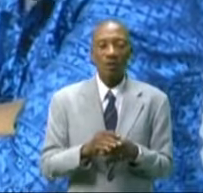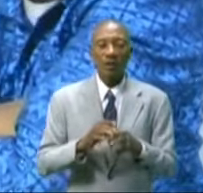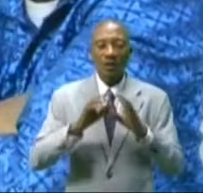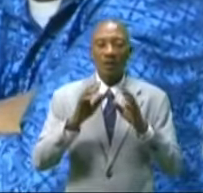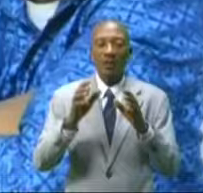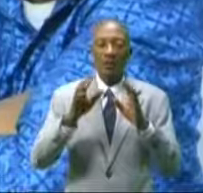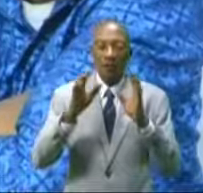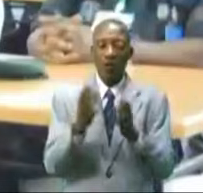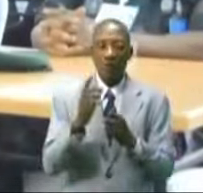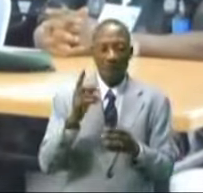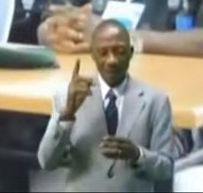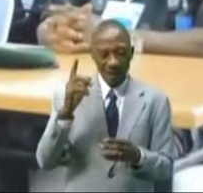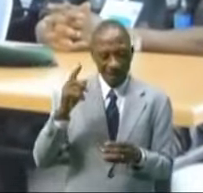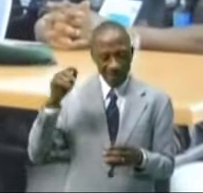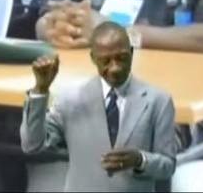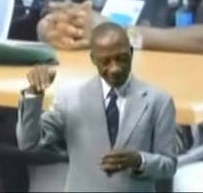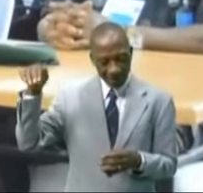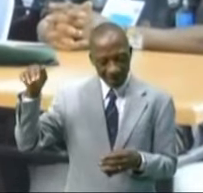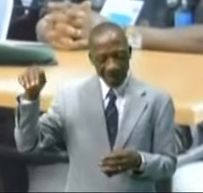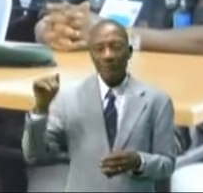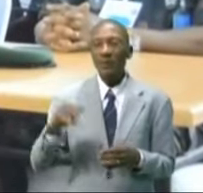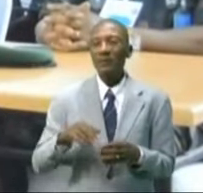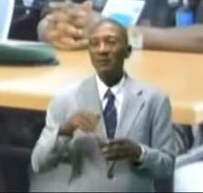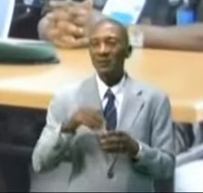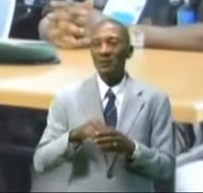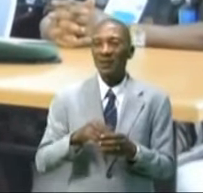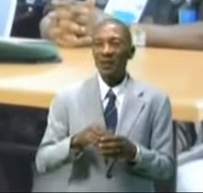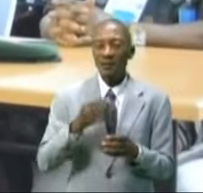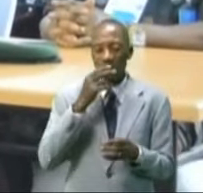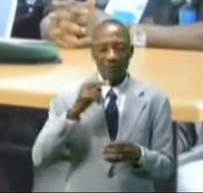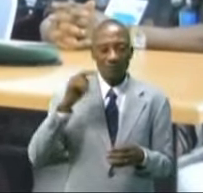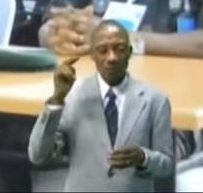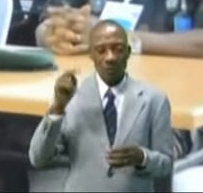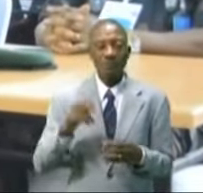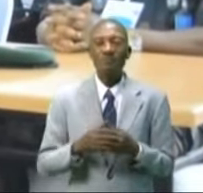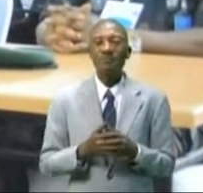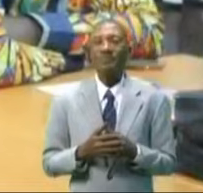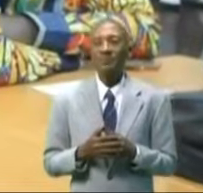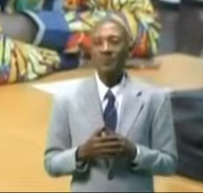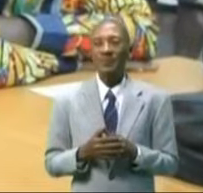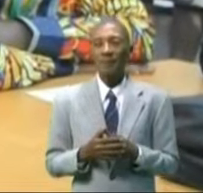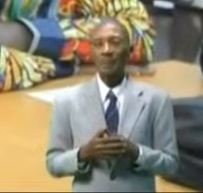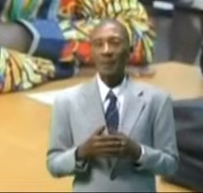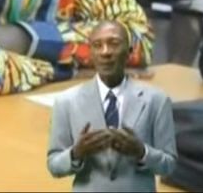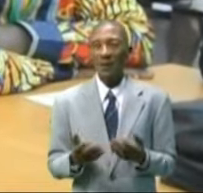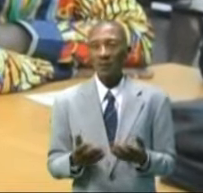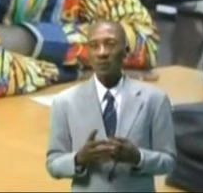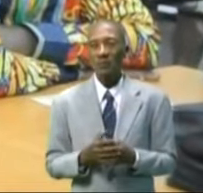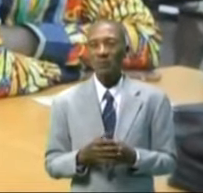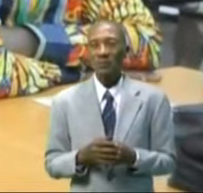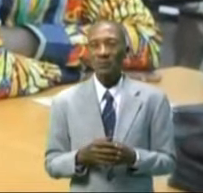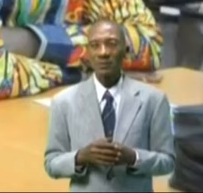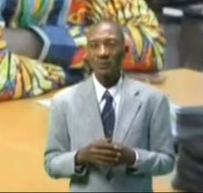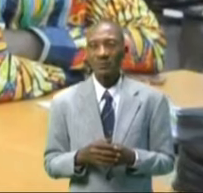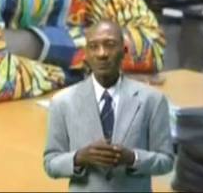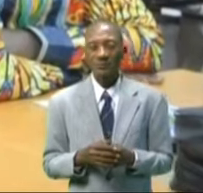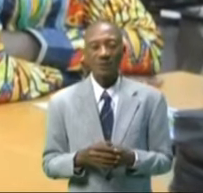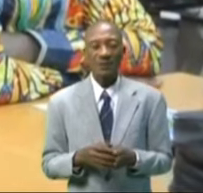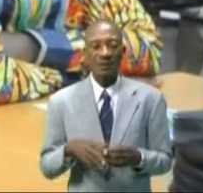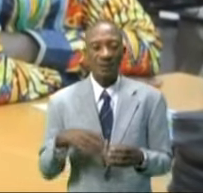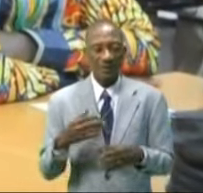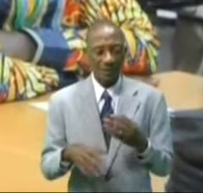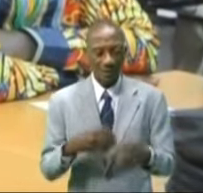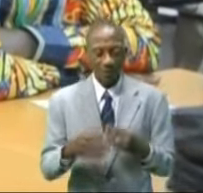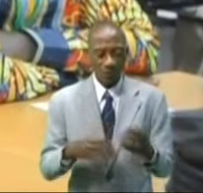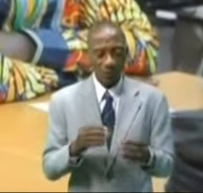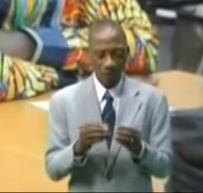sérieux et proposer des pistes et des solutions à cette problématique. Démarrée à Goma ce lundi 22 avril 2024, ces travaux de 3 jours